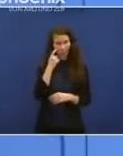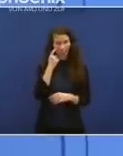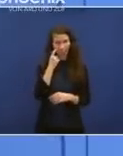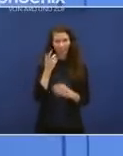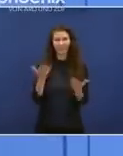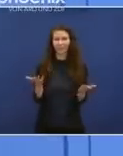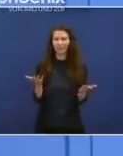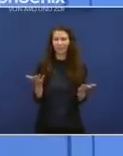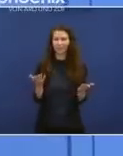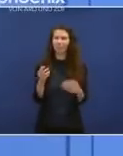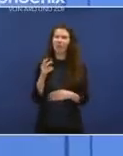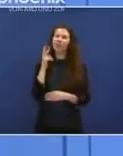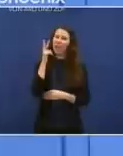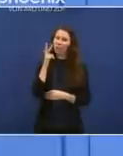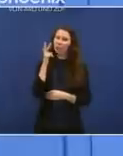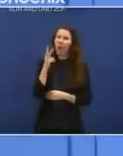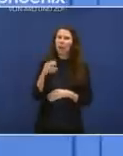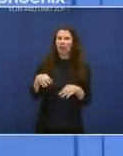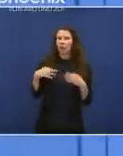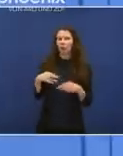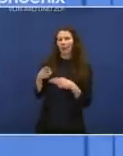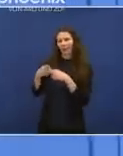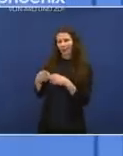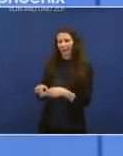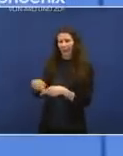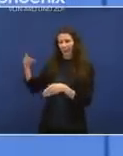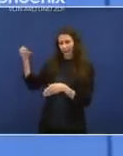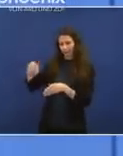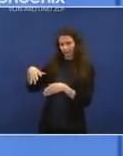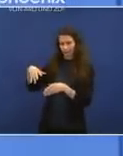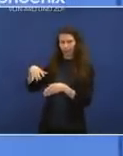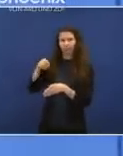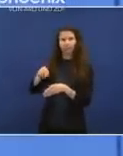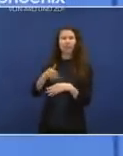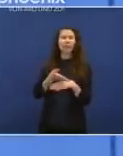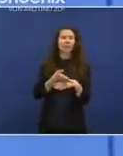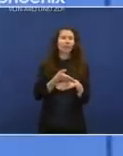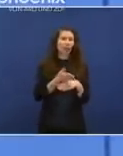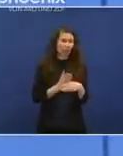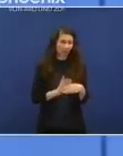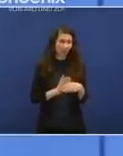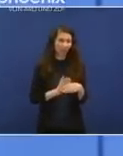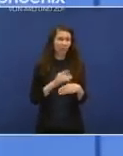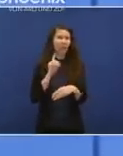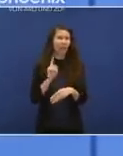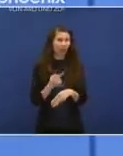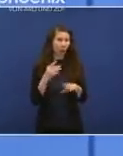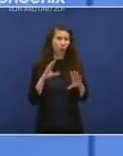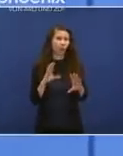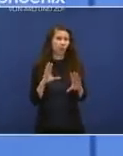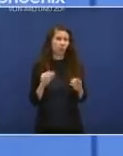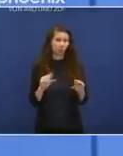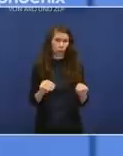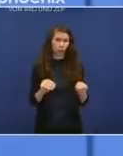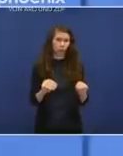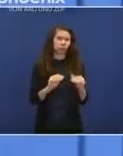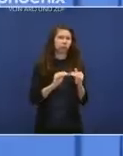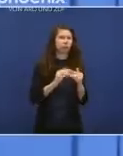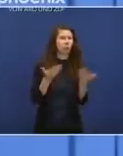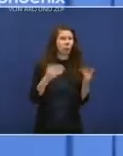in der nationalen Gesundheitsreserve und werden teilweise auch eingesetzt von den